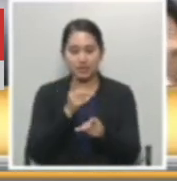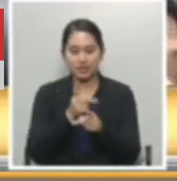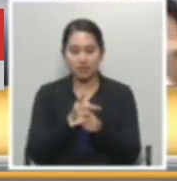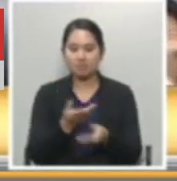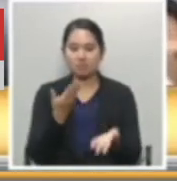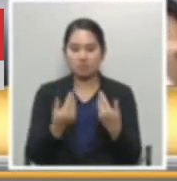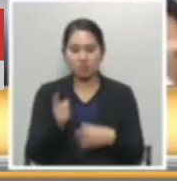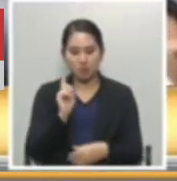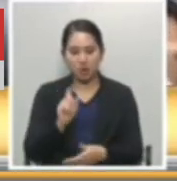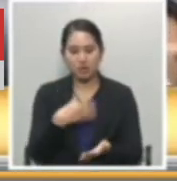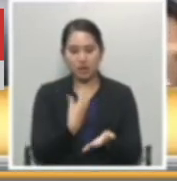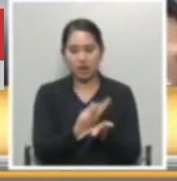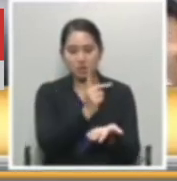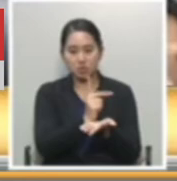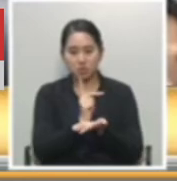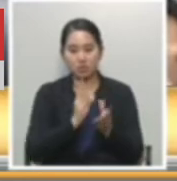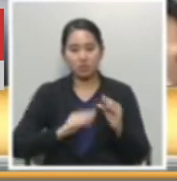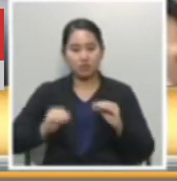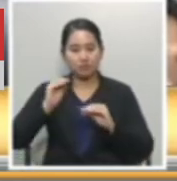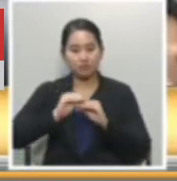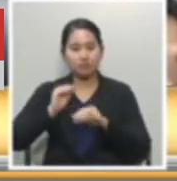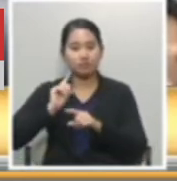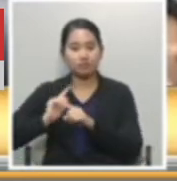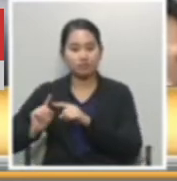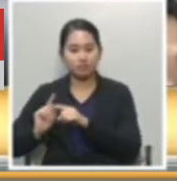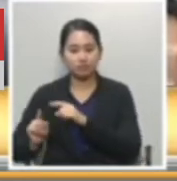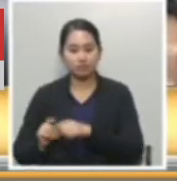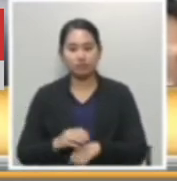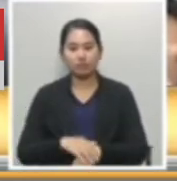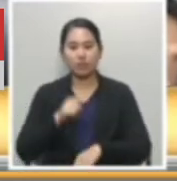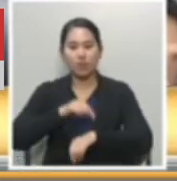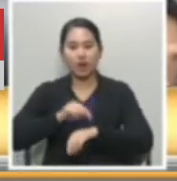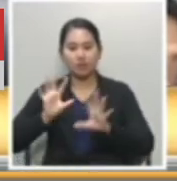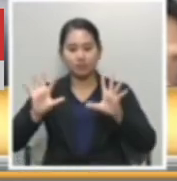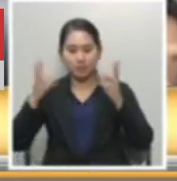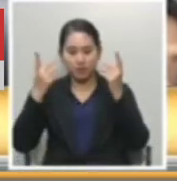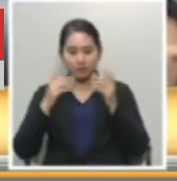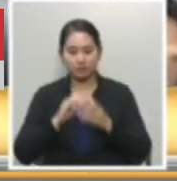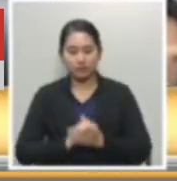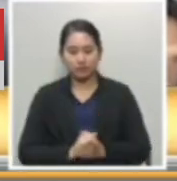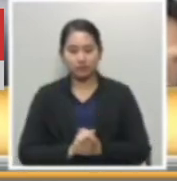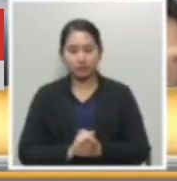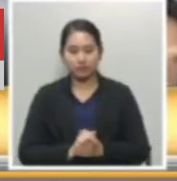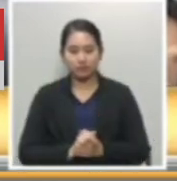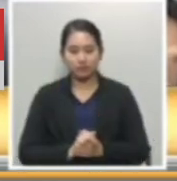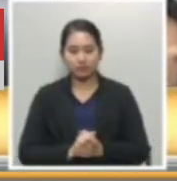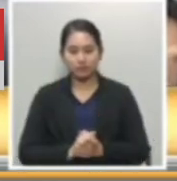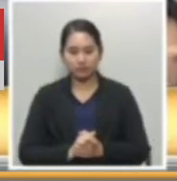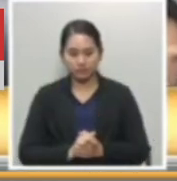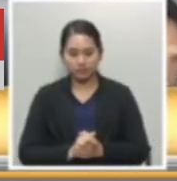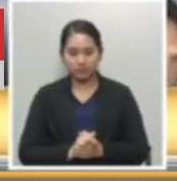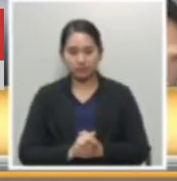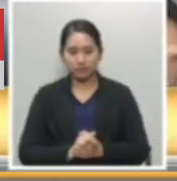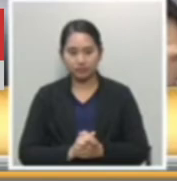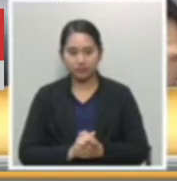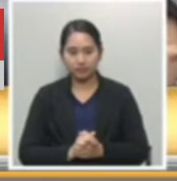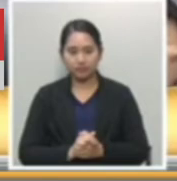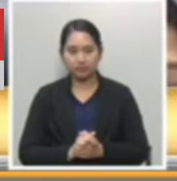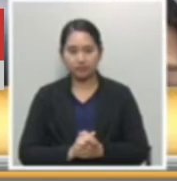พิ่มท่านประธานครับ หมดเวลาแล้วนะครับ ครับเดี๋ยวผมขออนุญ